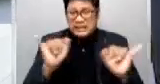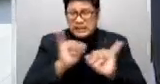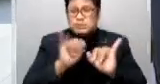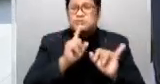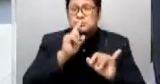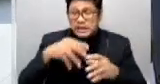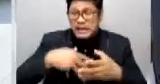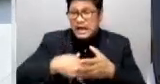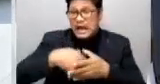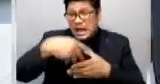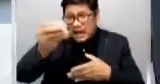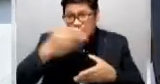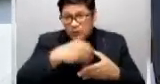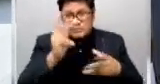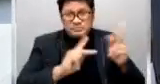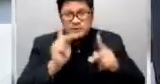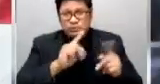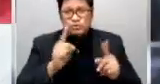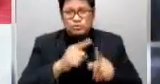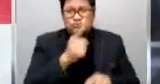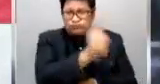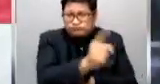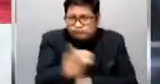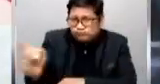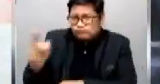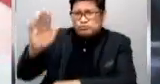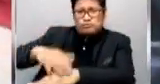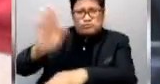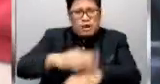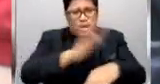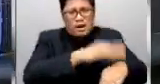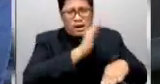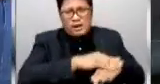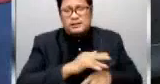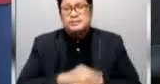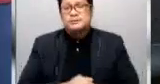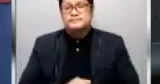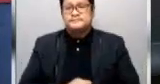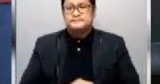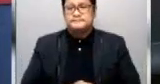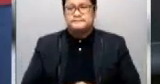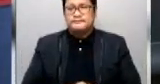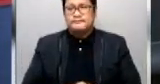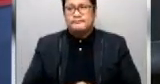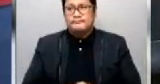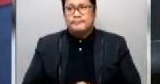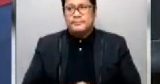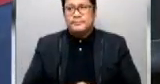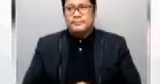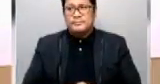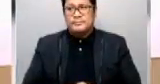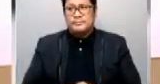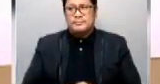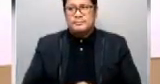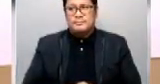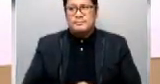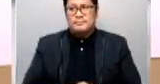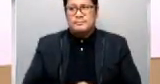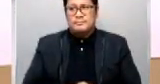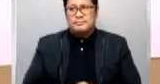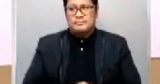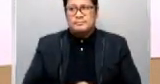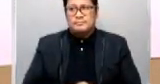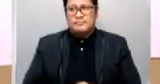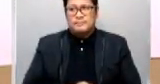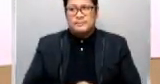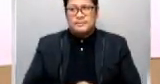manita sa mga nasa kalsada. Tina Panganiban Perez, Nakatutok, 24 Oras. Ang